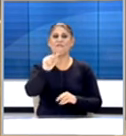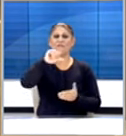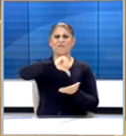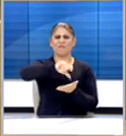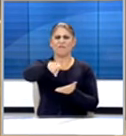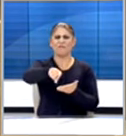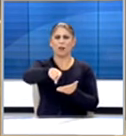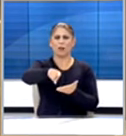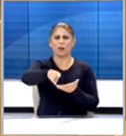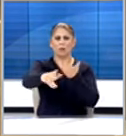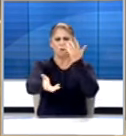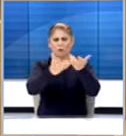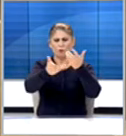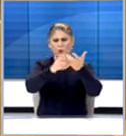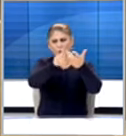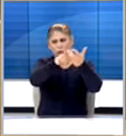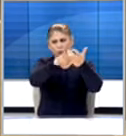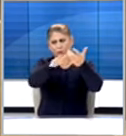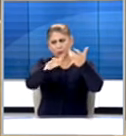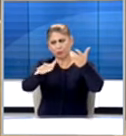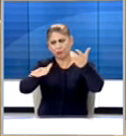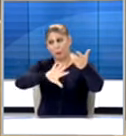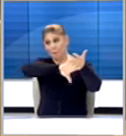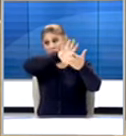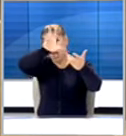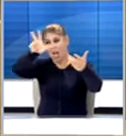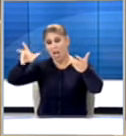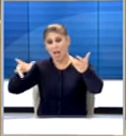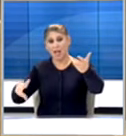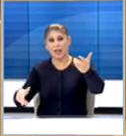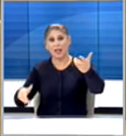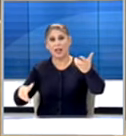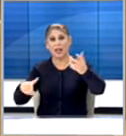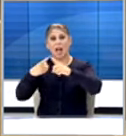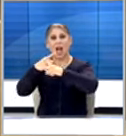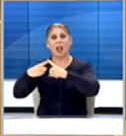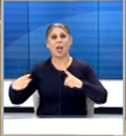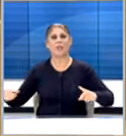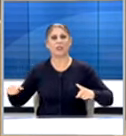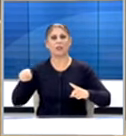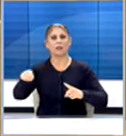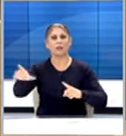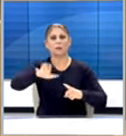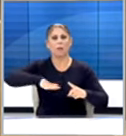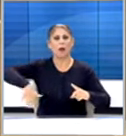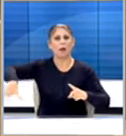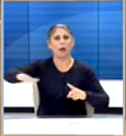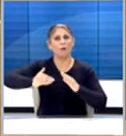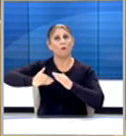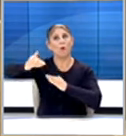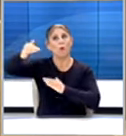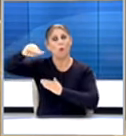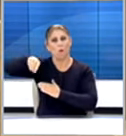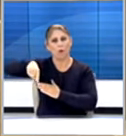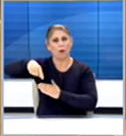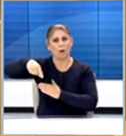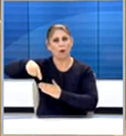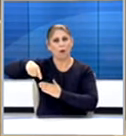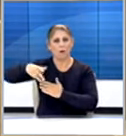έζησε στο Χαλάνδρι? Τι συνέβη? Δεν πρέπει κάποιος να απαντήσει με ευθύνη, τουλάχιστον ο